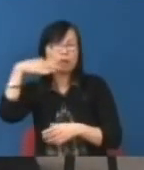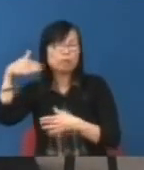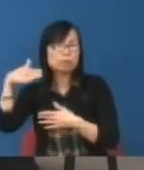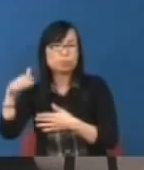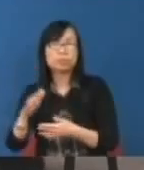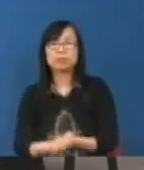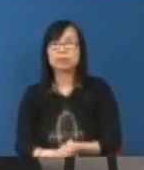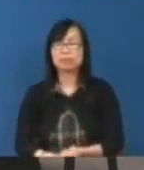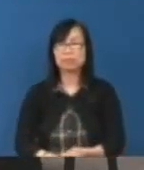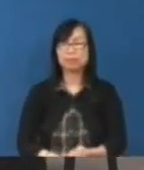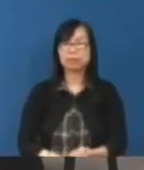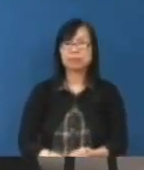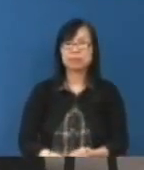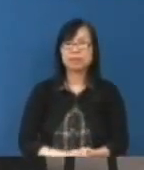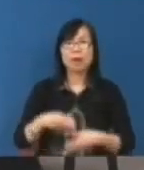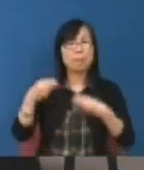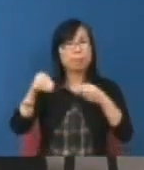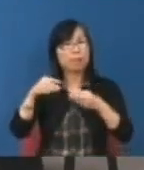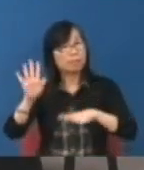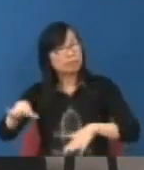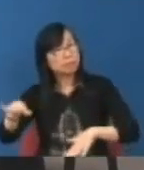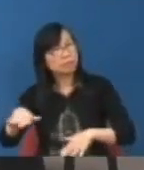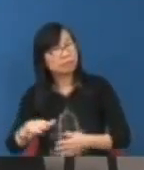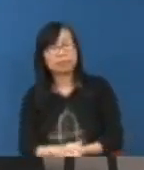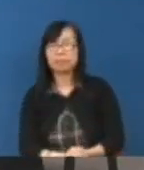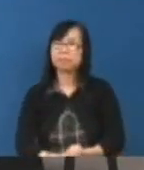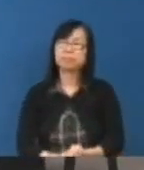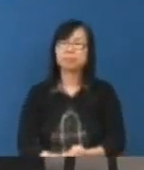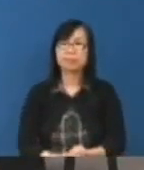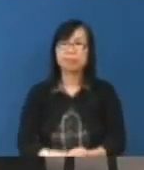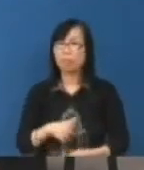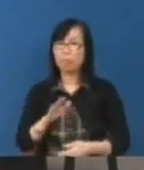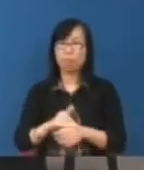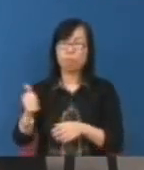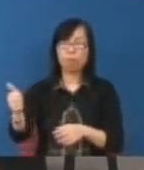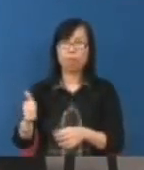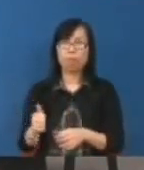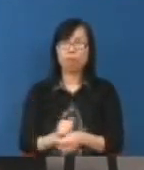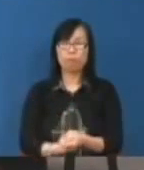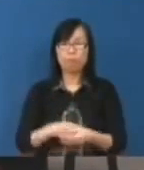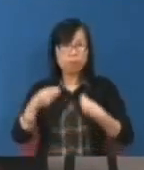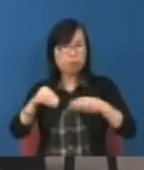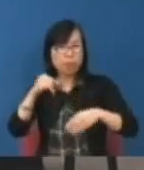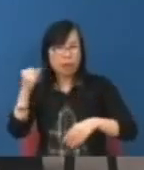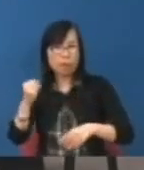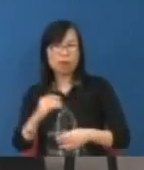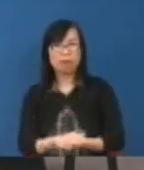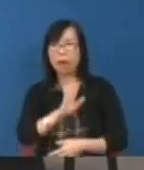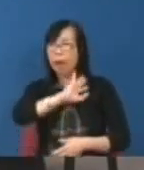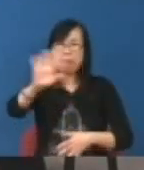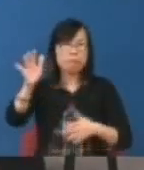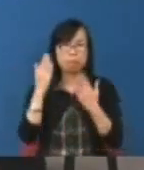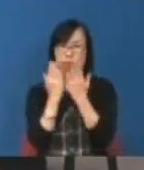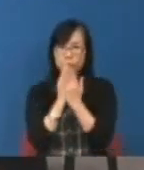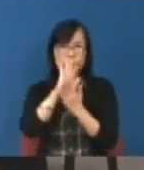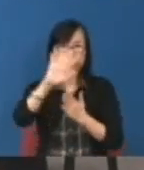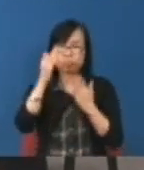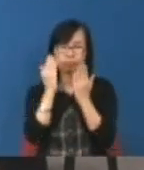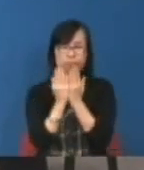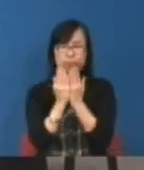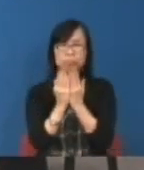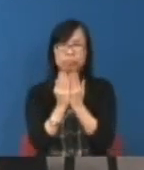埋董建華，以至到胡錦濤呢班咁嘅能人，係 唔好理啲食膠嘅人，